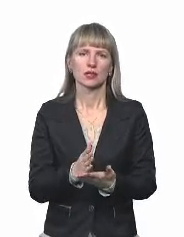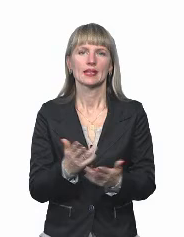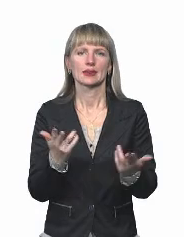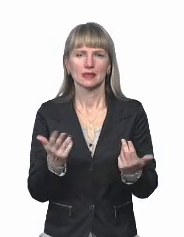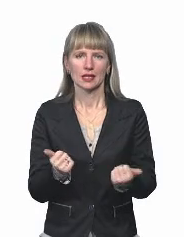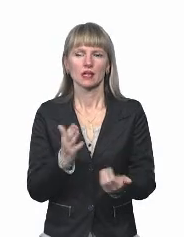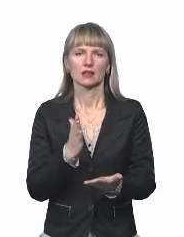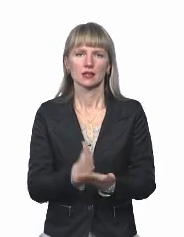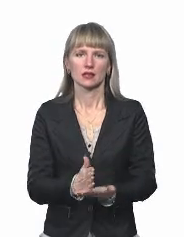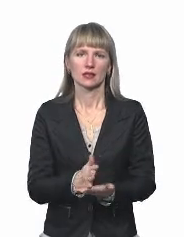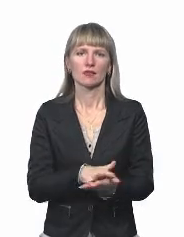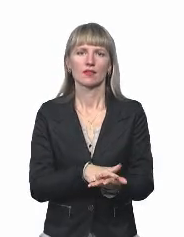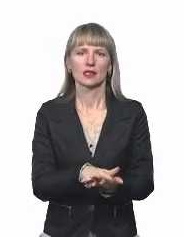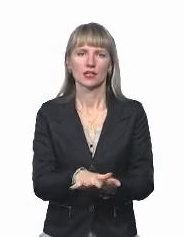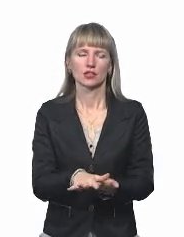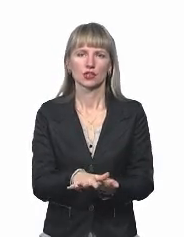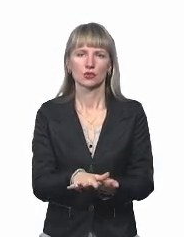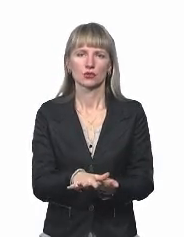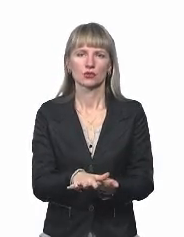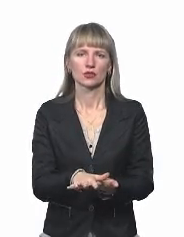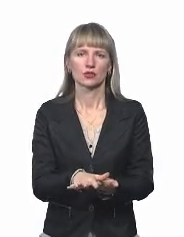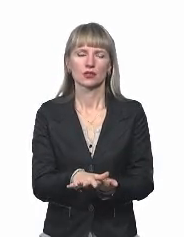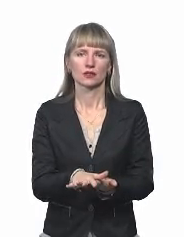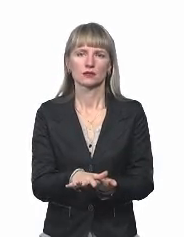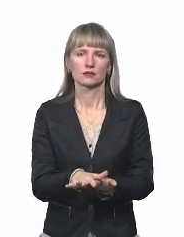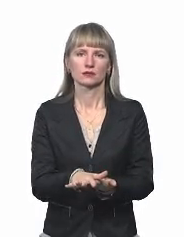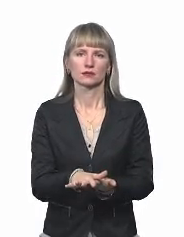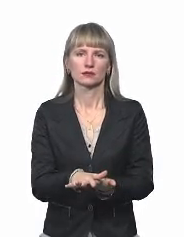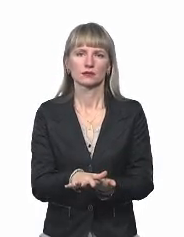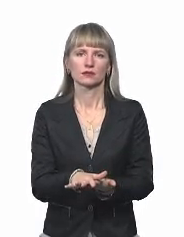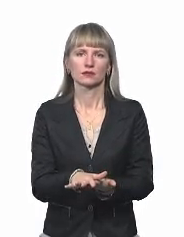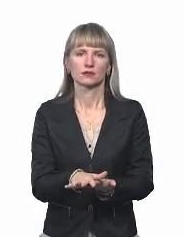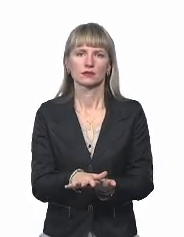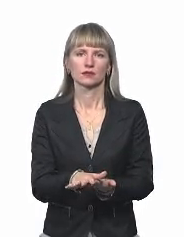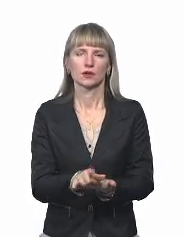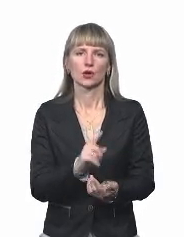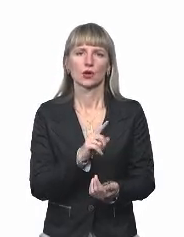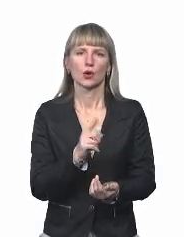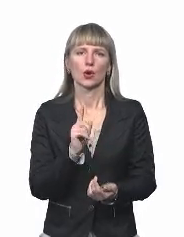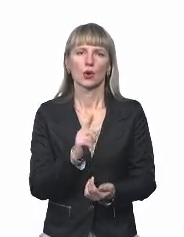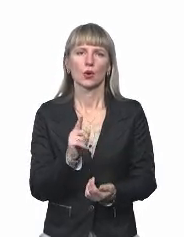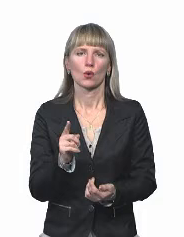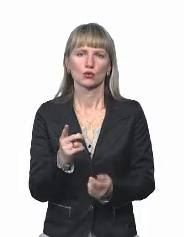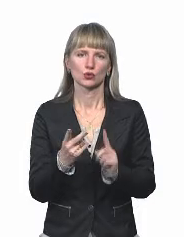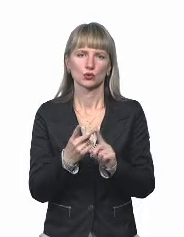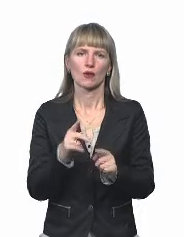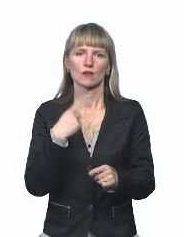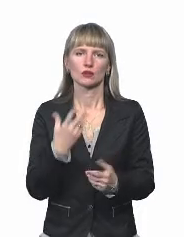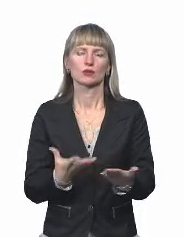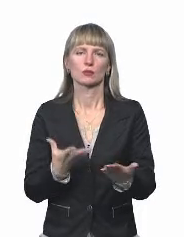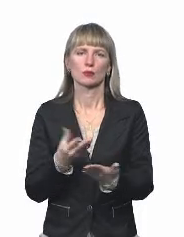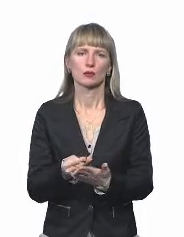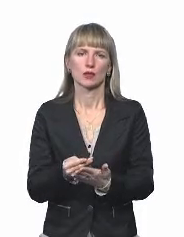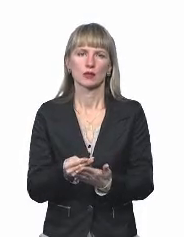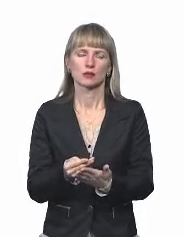є, витрачаються. Ну, от, власне, кожен другий респондент заявив, що сплачував кошти